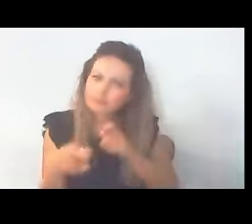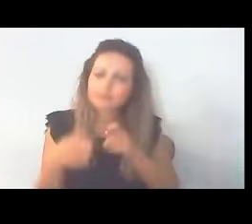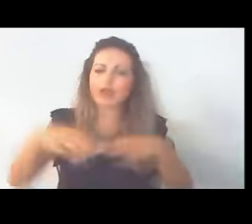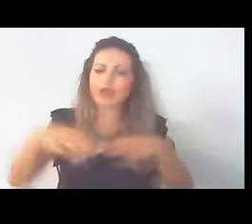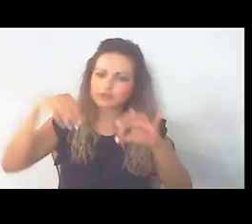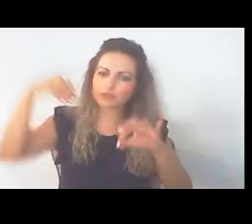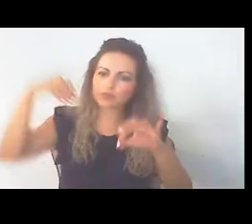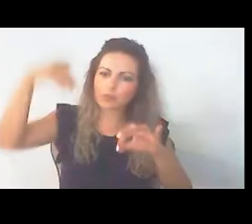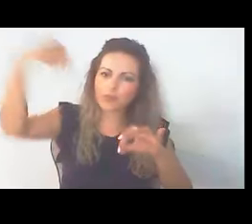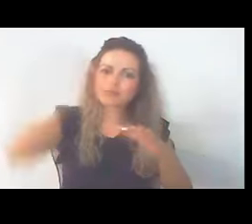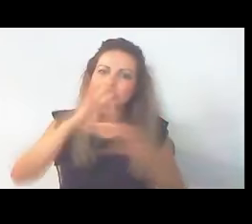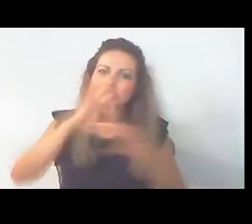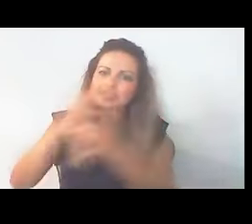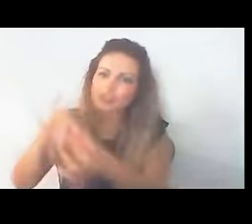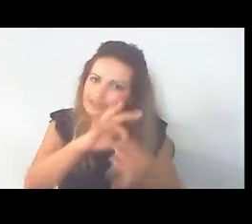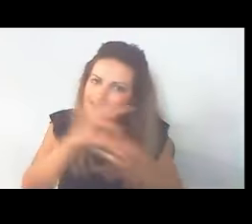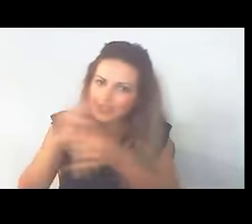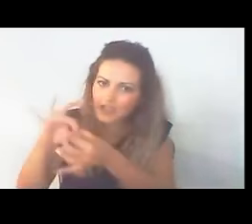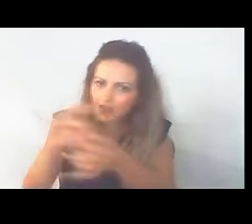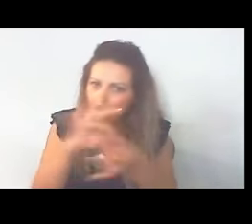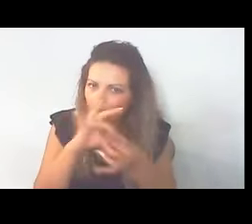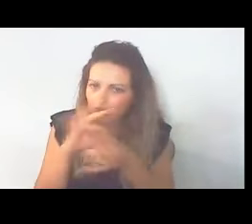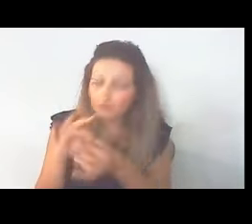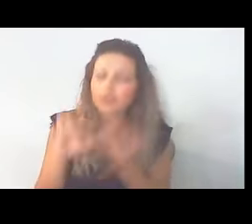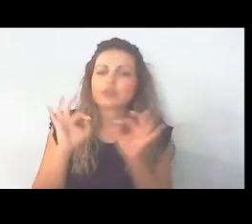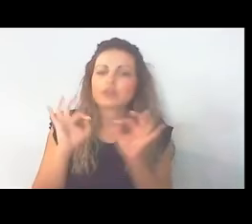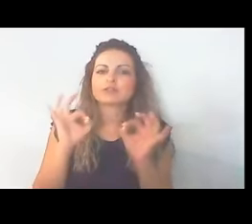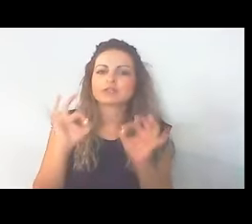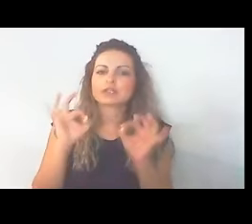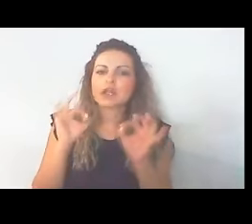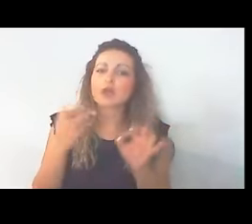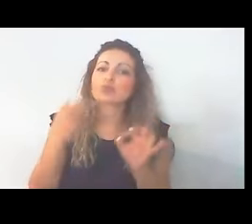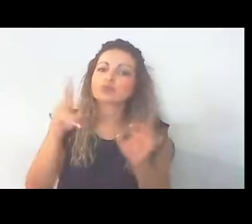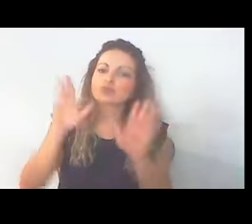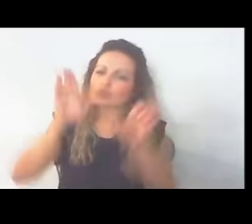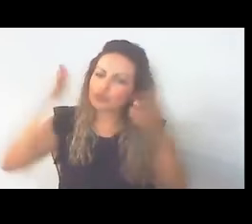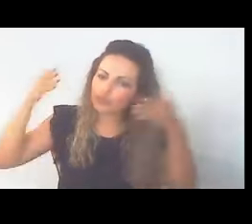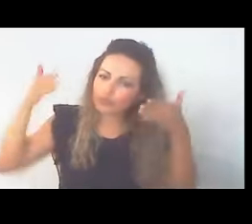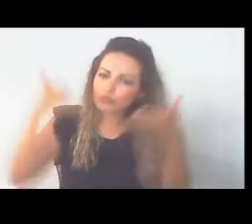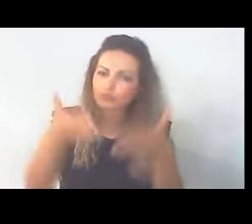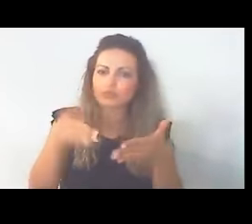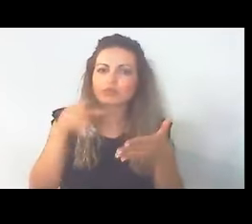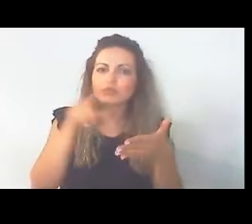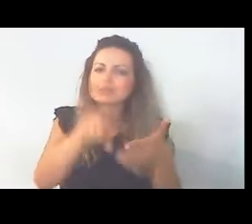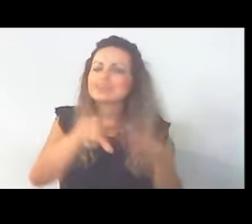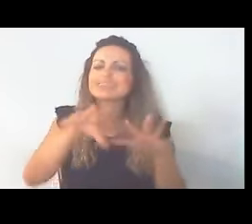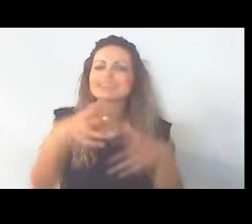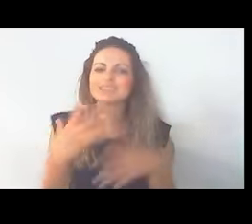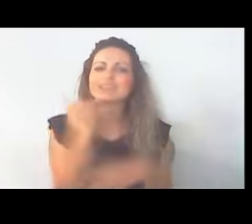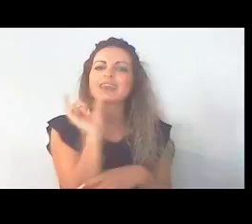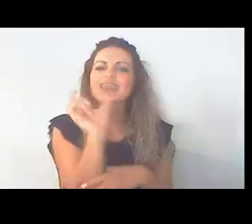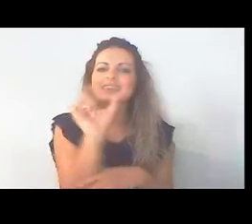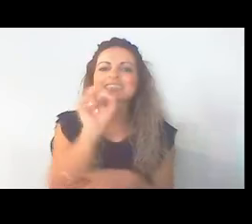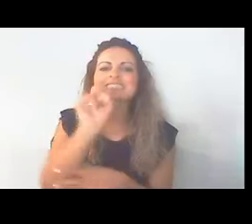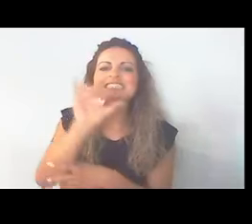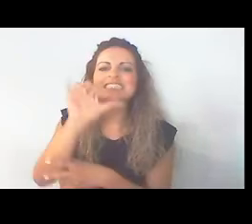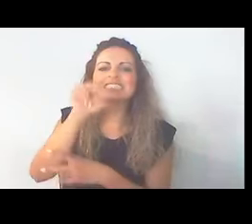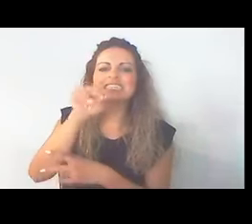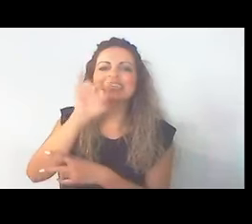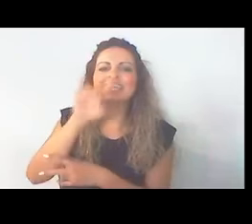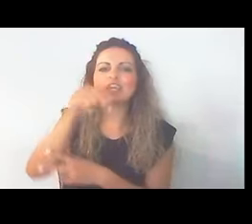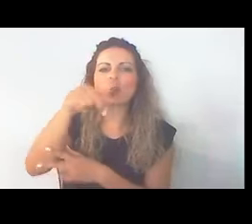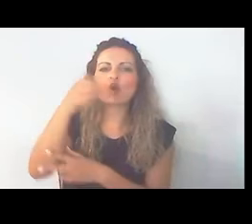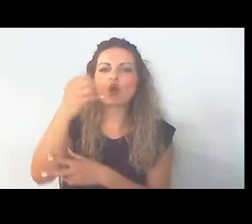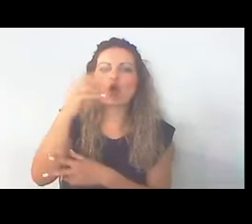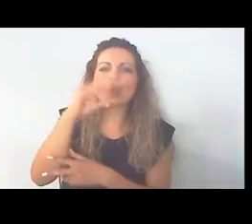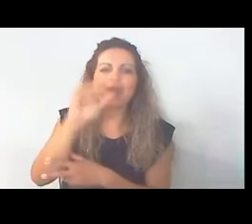συγκρότηση επιτυχημένων εκστρατιών με έμφαση στο κομμάτι της συνηγορίας και της δυνατότητας αντίληψης της συνηγορίας ως